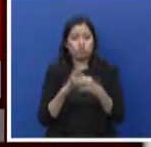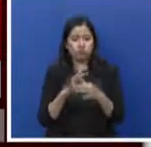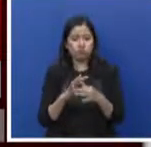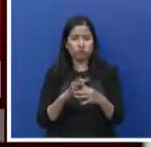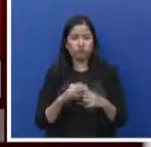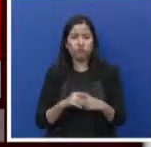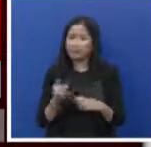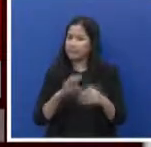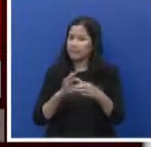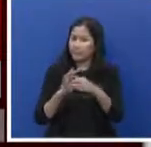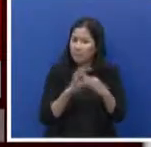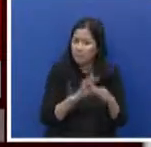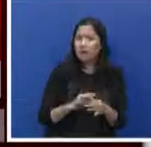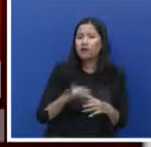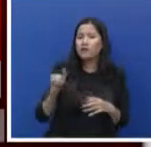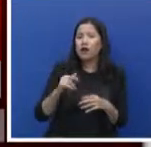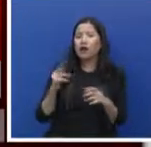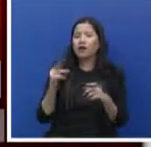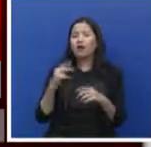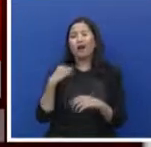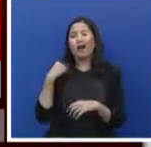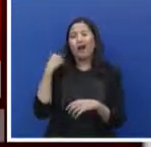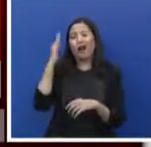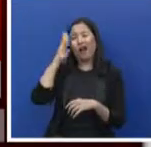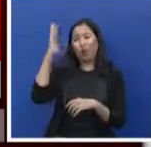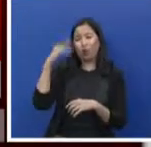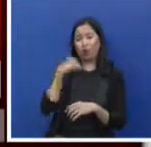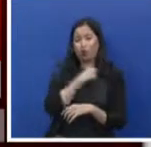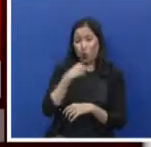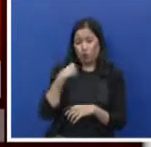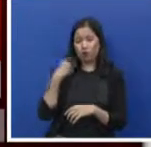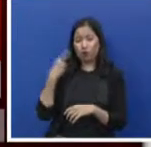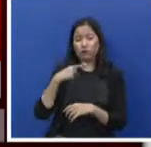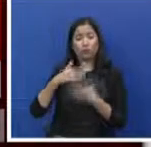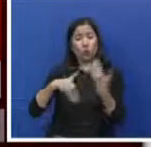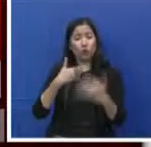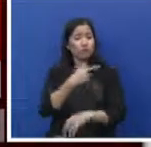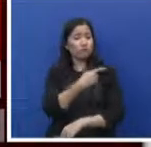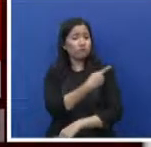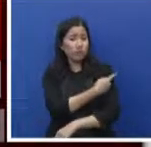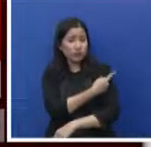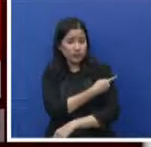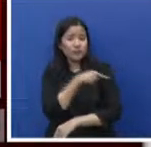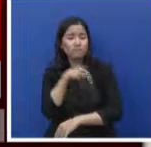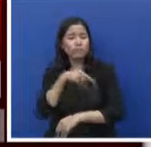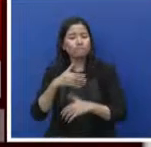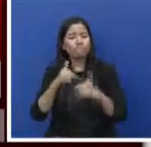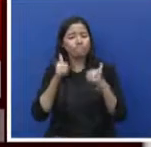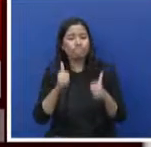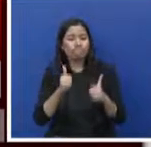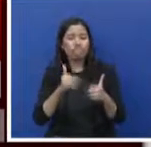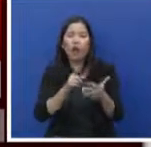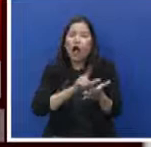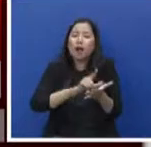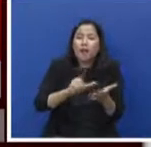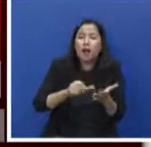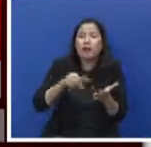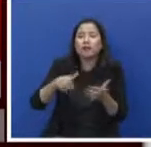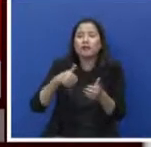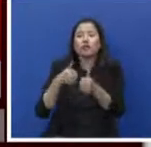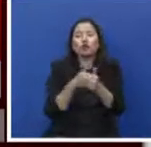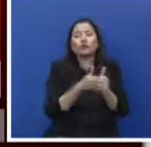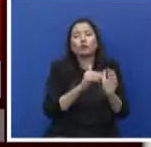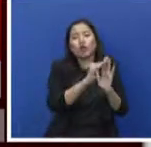ya, bekerja sama dengan Halodoc untuk memastikan bahwa program vaksinasi pemerintah berjalan dengan baik dan lancar dan tetap memperhatikan